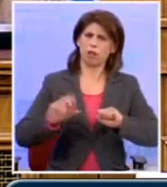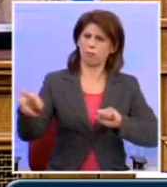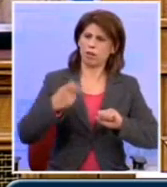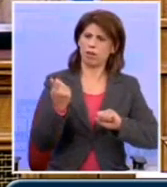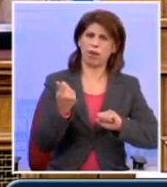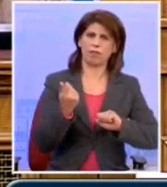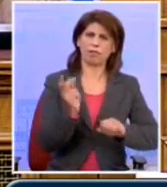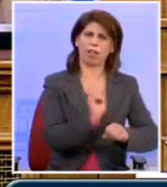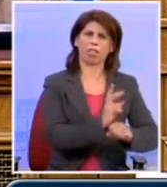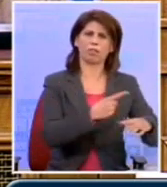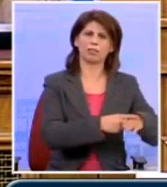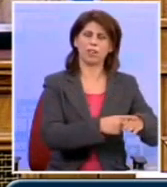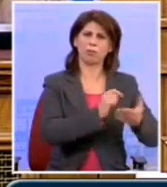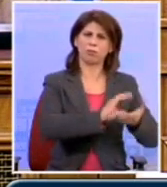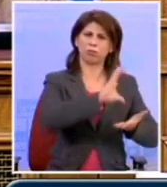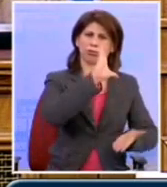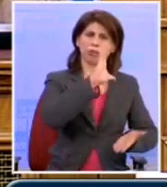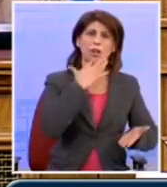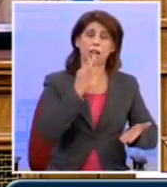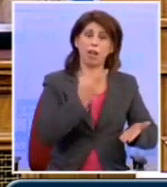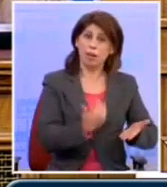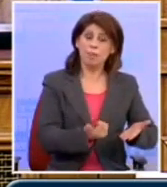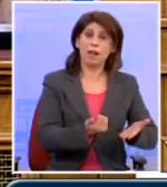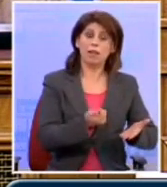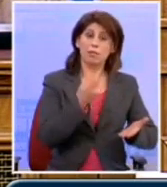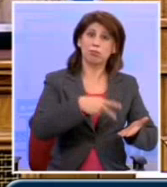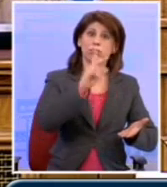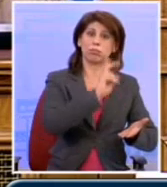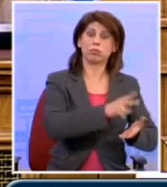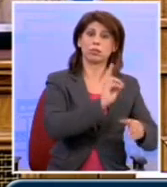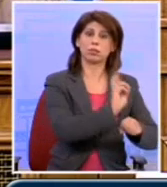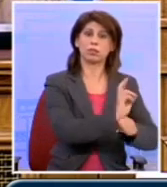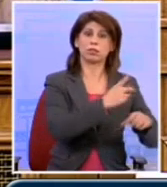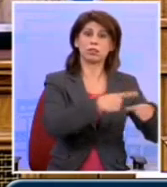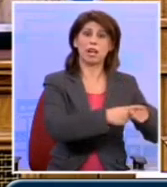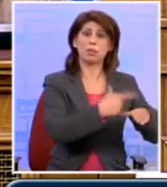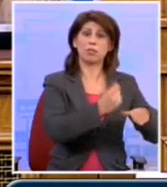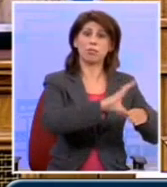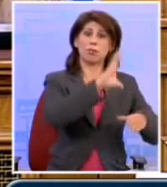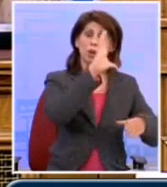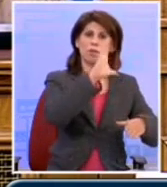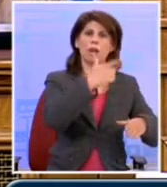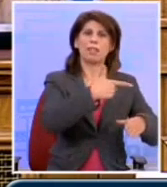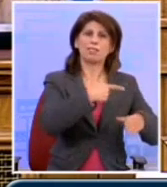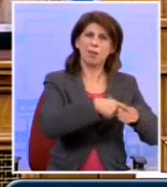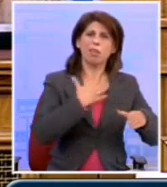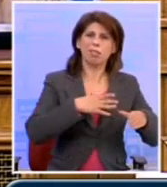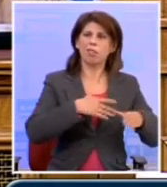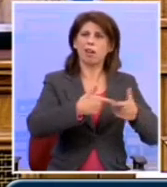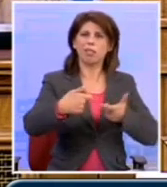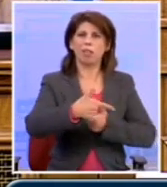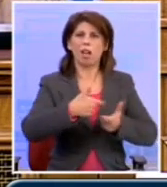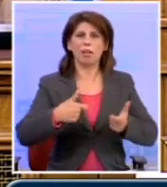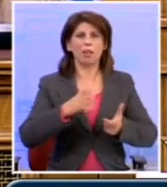λιμνάζουν. Ξαφνικά υπάρχει υπερπροσφορά χρήματος στις πλεονασματικές χώρες. Οι τράπεζες θέλουν να τα δανείσουν, δεν υπάρχει μεγαλύτερη κατάρα